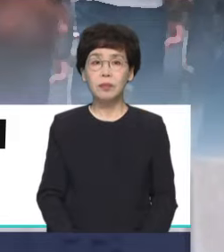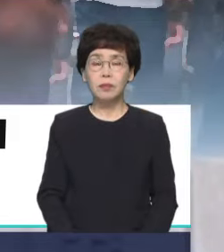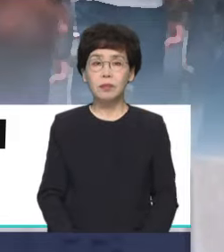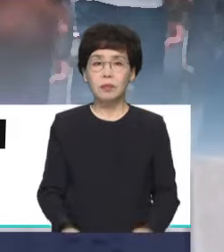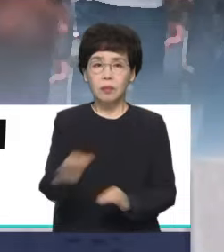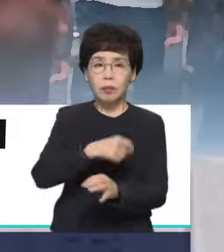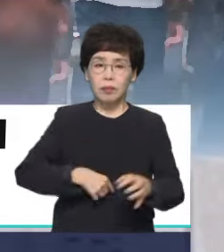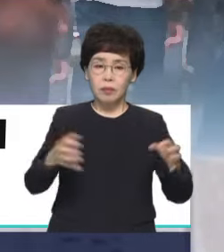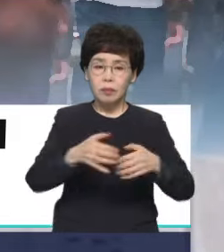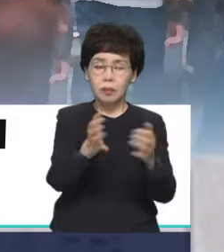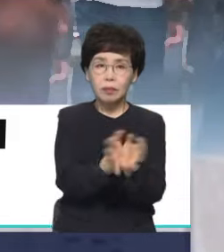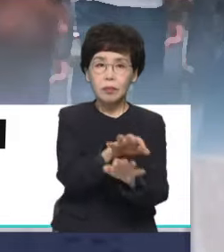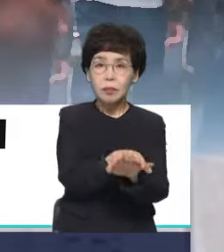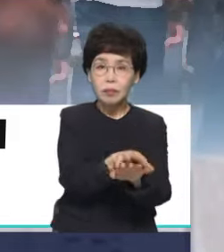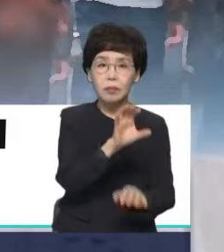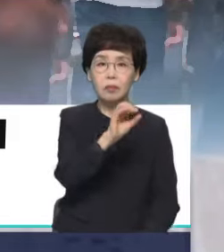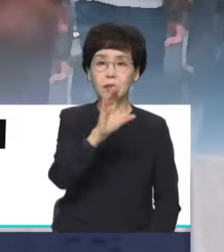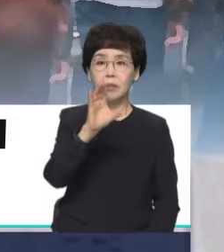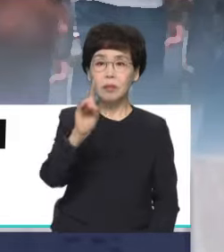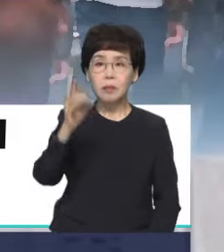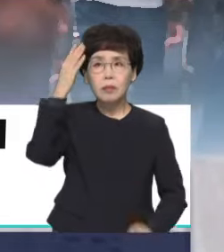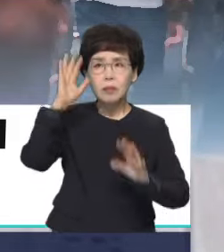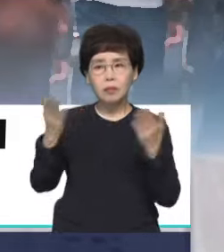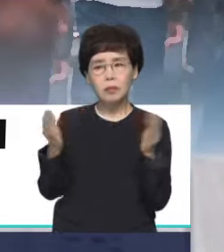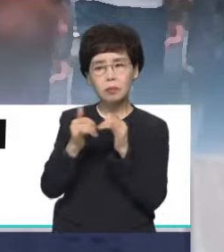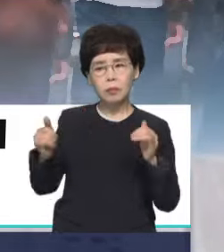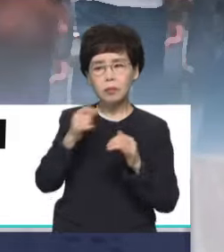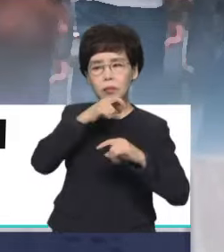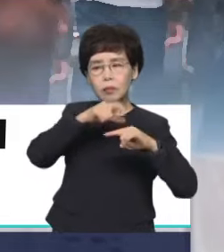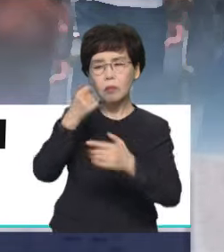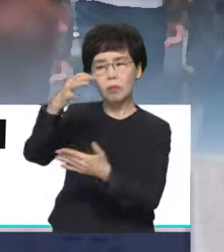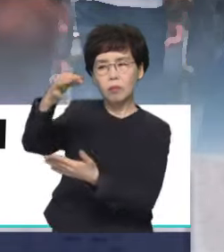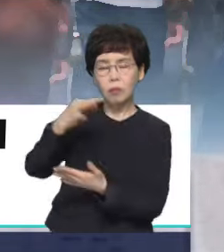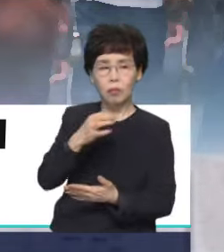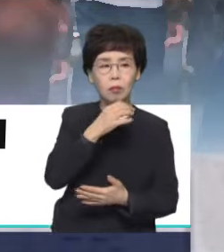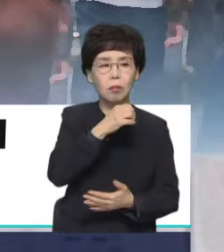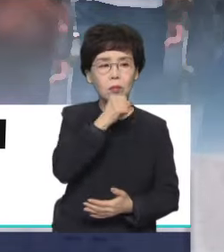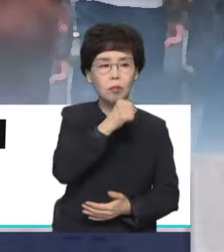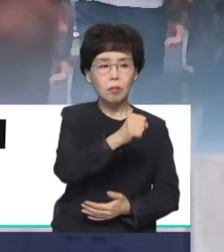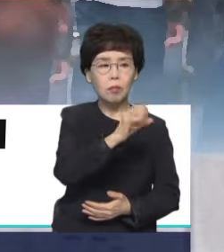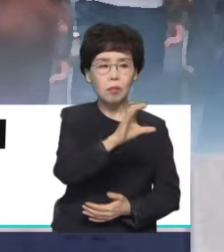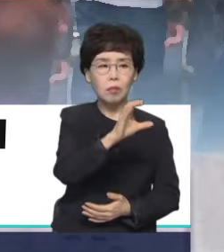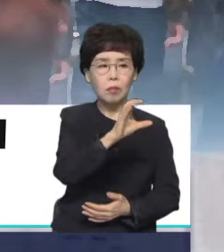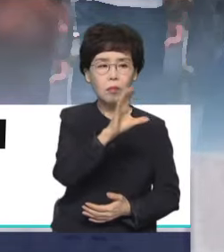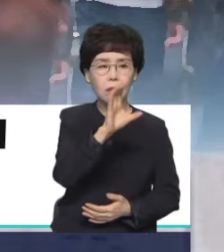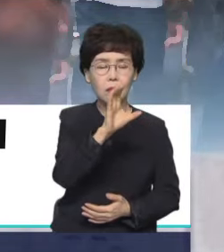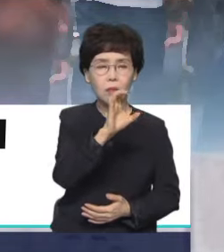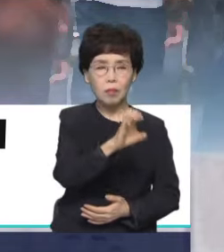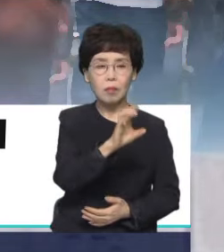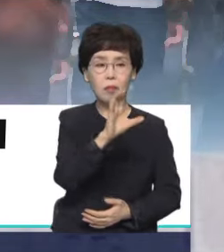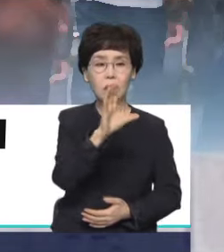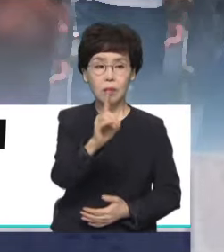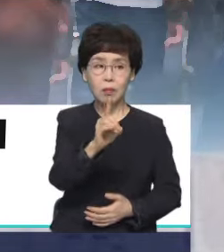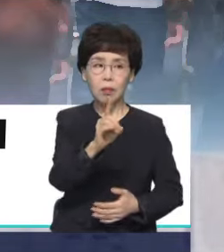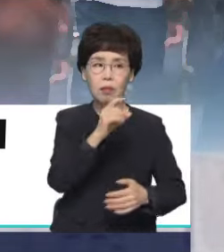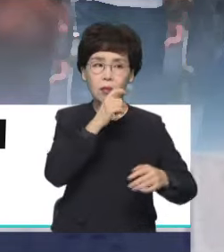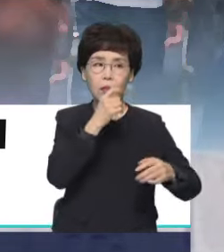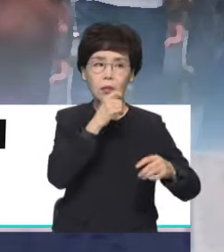경제협력 개발기구 OECD 우리나라 근로자의 평균 임금이 OECD 평균의 90% 넘었다고